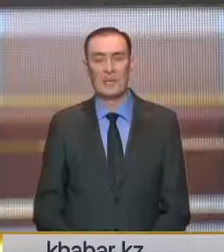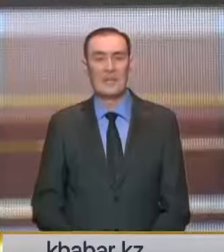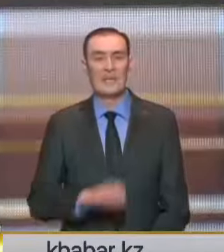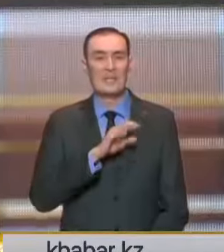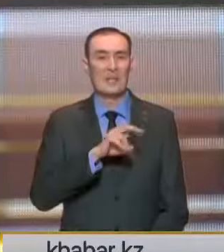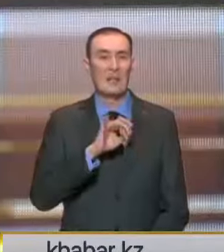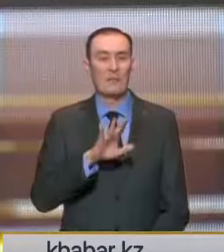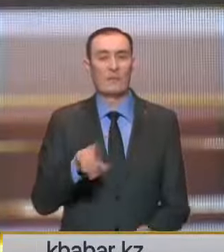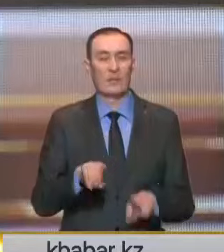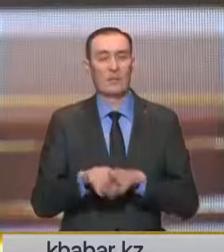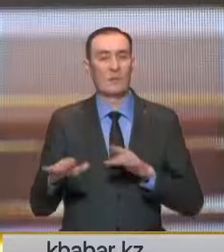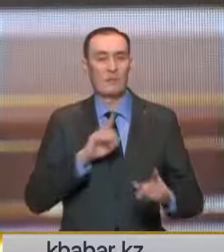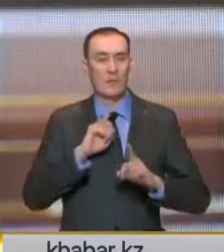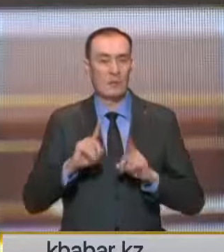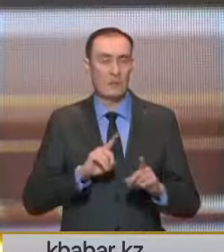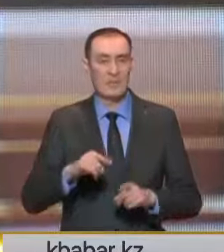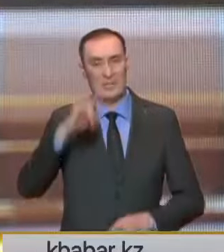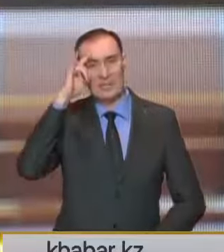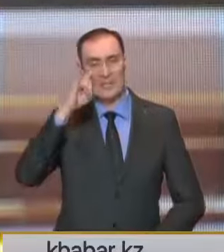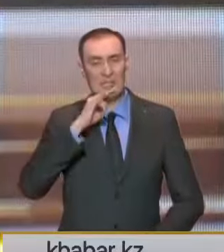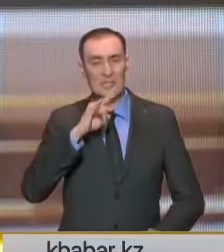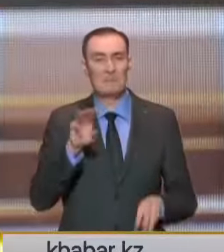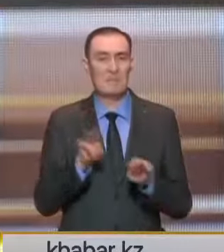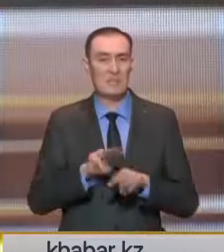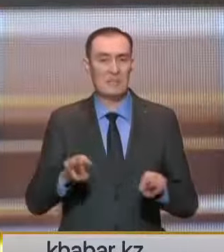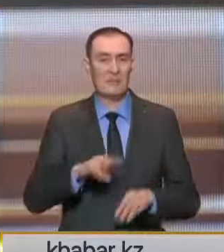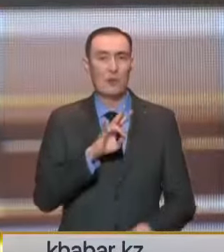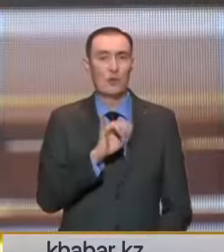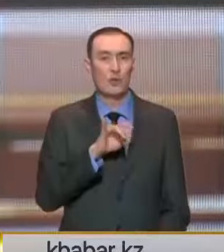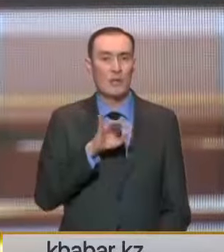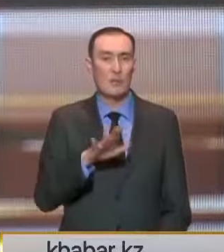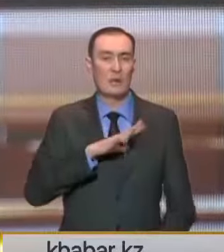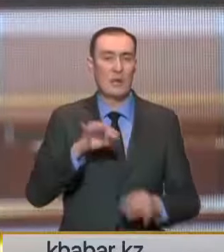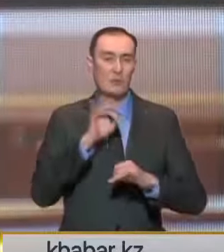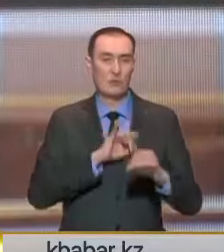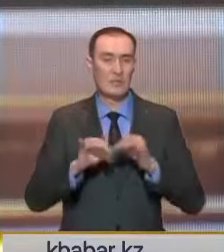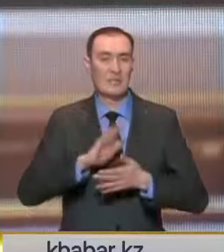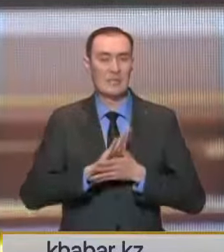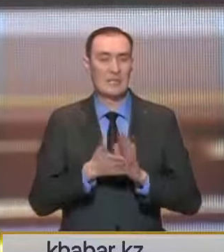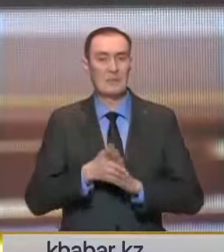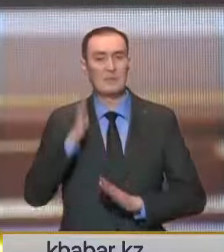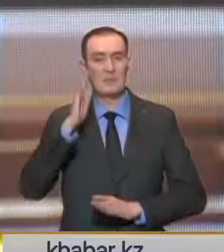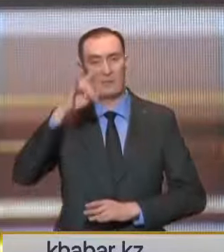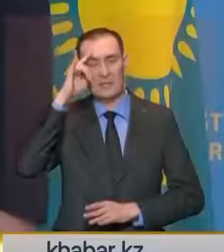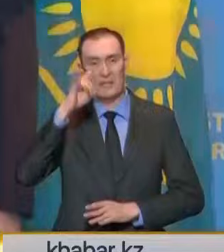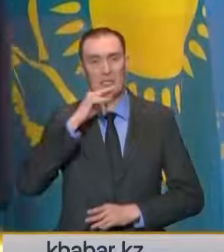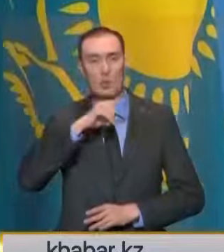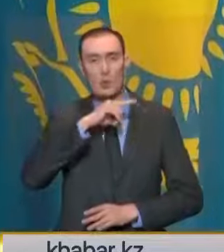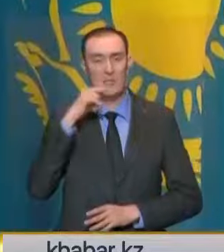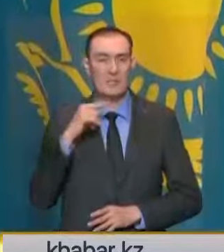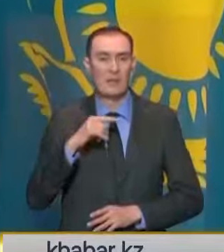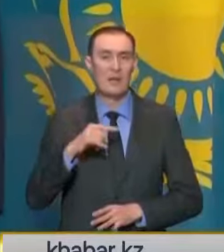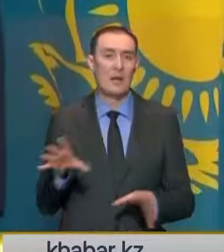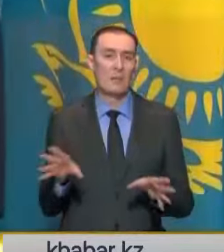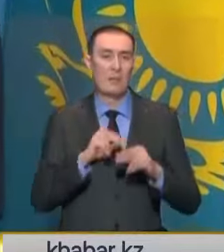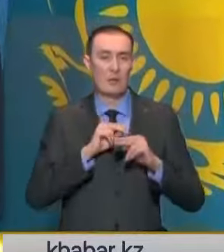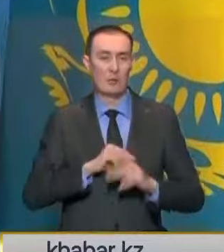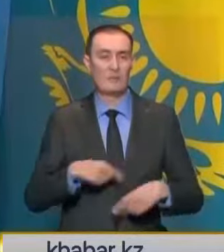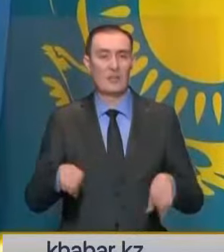Сергей Лавров также провел переговоры и со своим казахстанским коллегой Муратом Нуртлео. Обсуждены состояние и перспективы казахстанско-российского